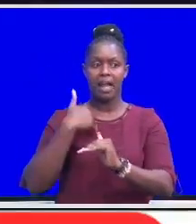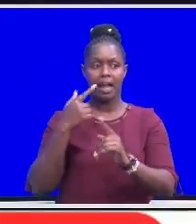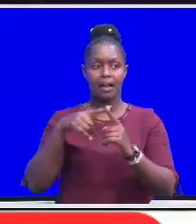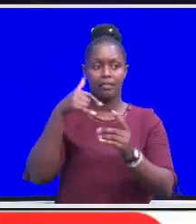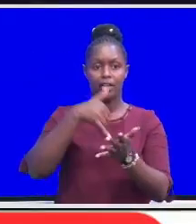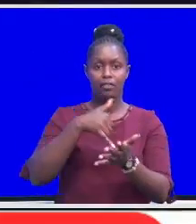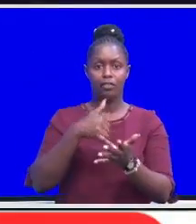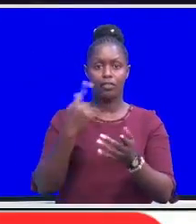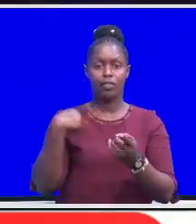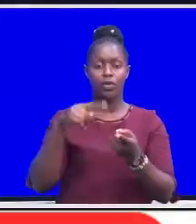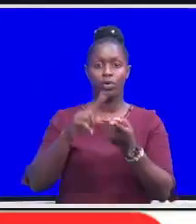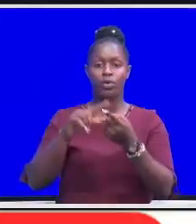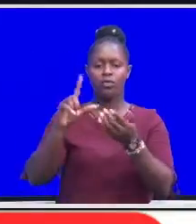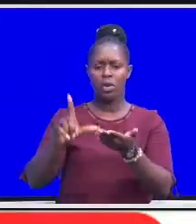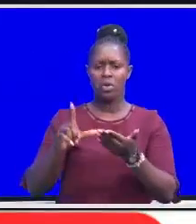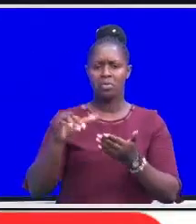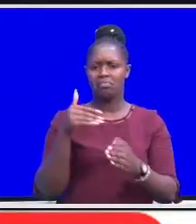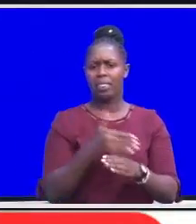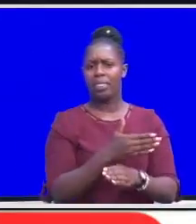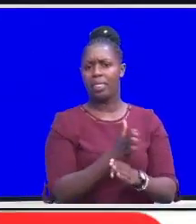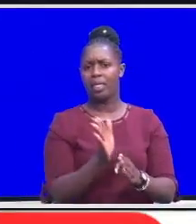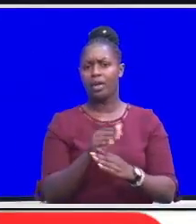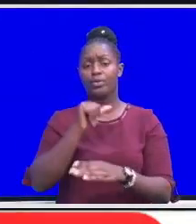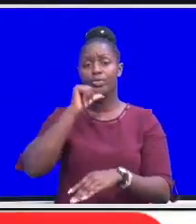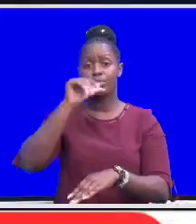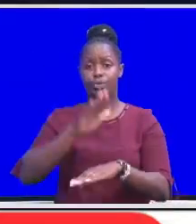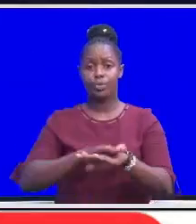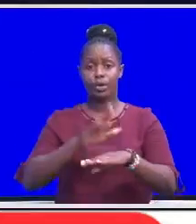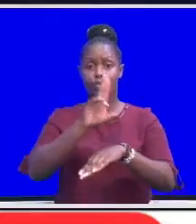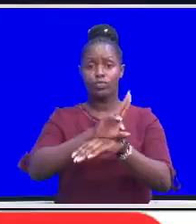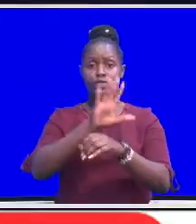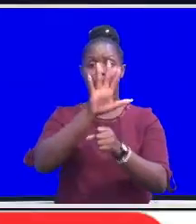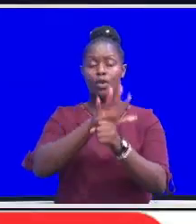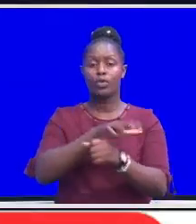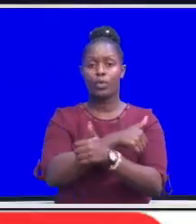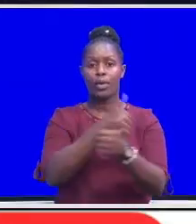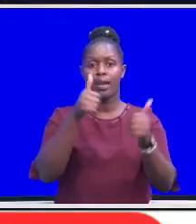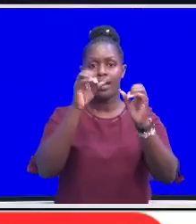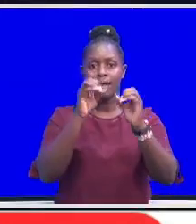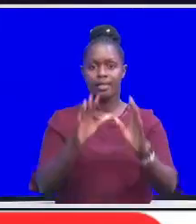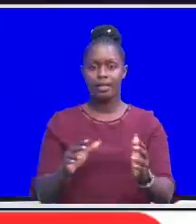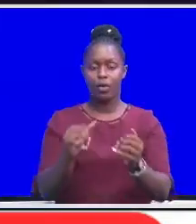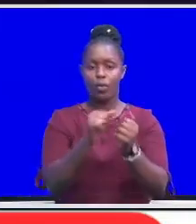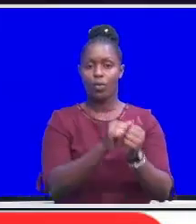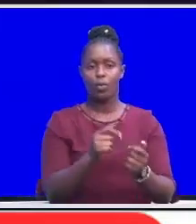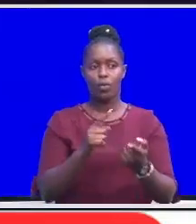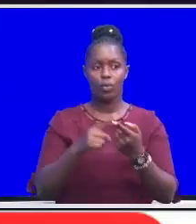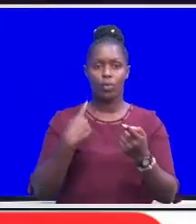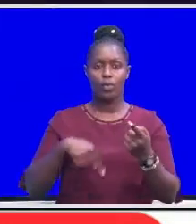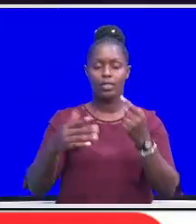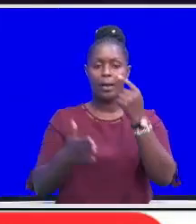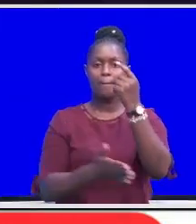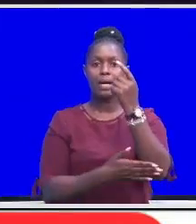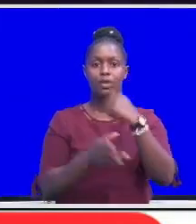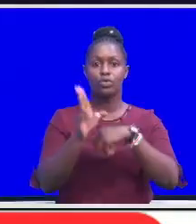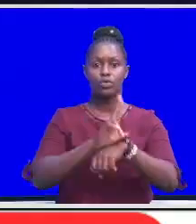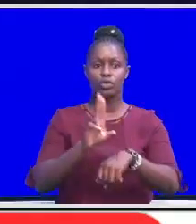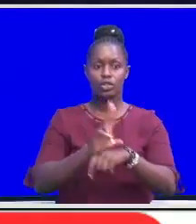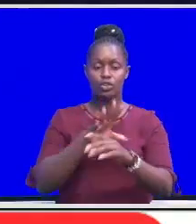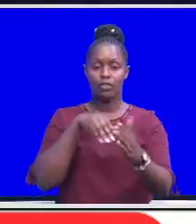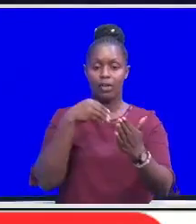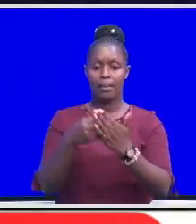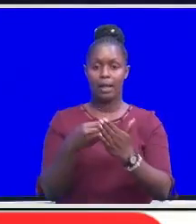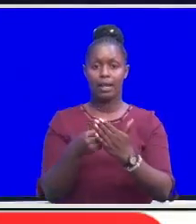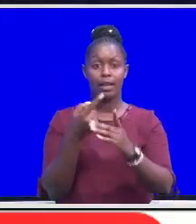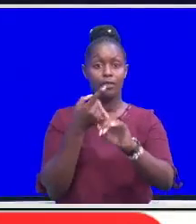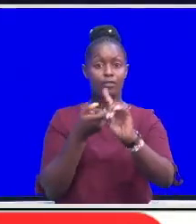wa kiholela na kutokuwa na mipangilio mizuri ndani ya taasisi hizo pamoja na matumizi mabaya ya fedha hizo. Mwenyekiti wa kamati ya fedha